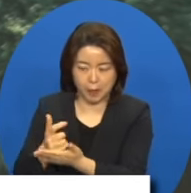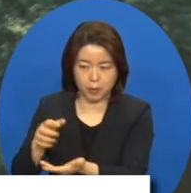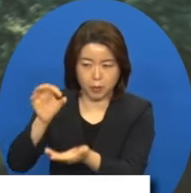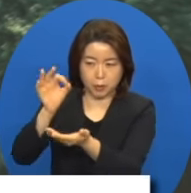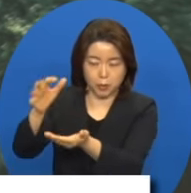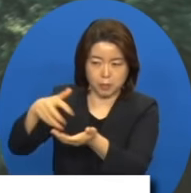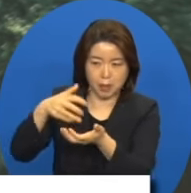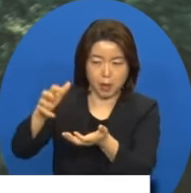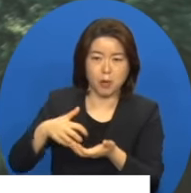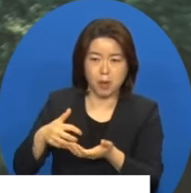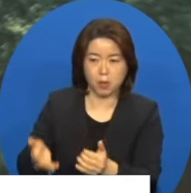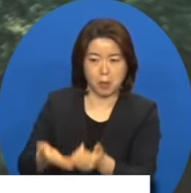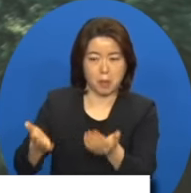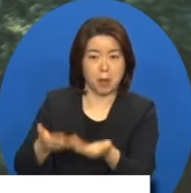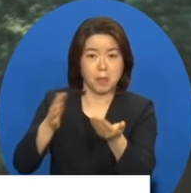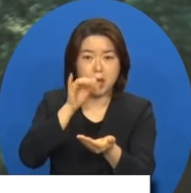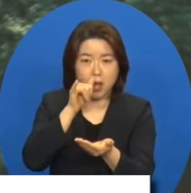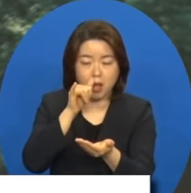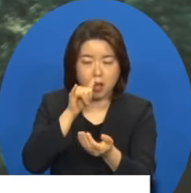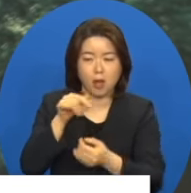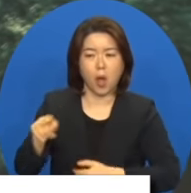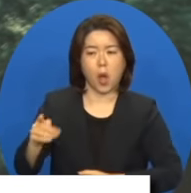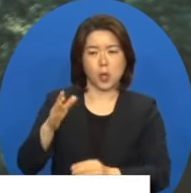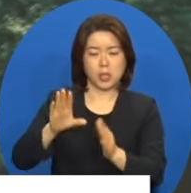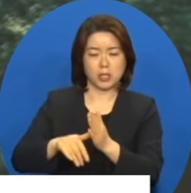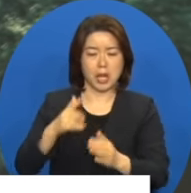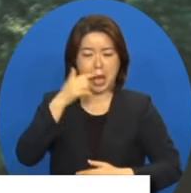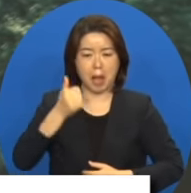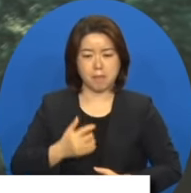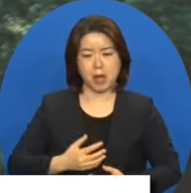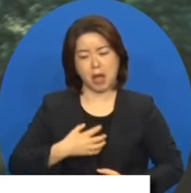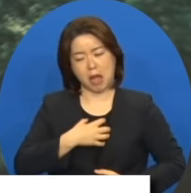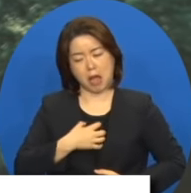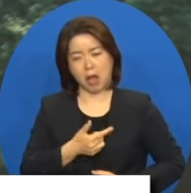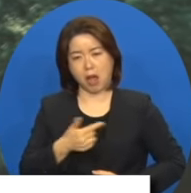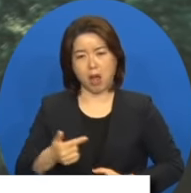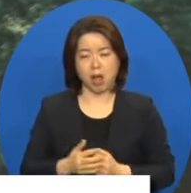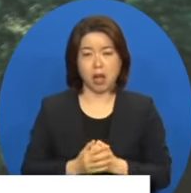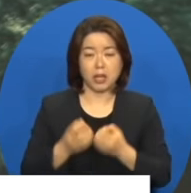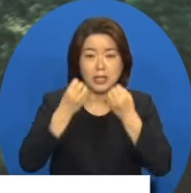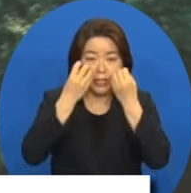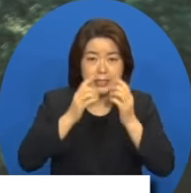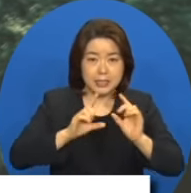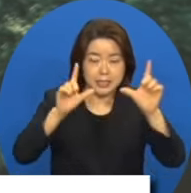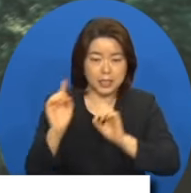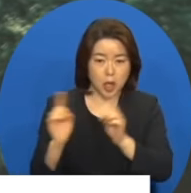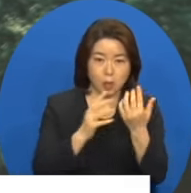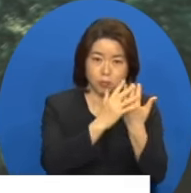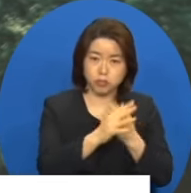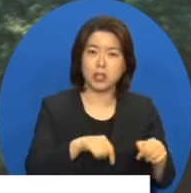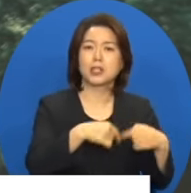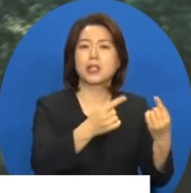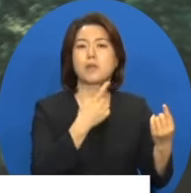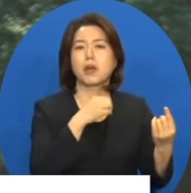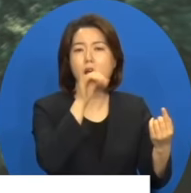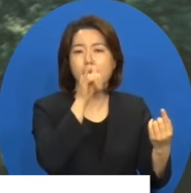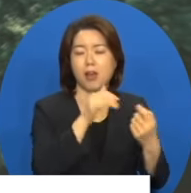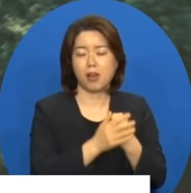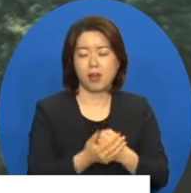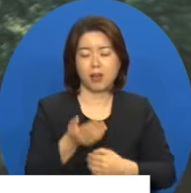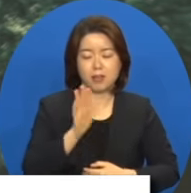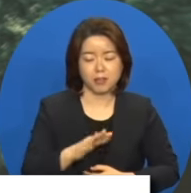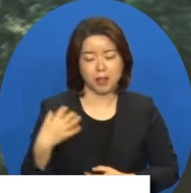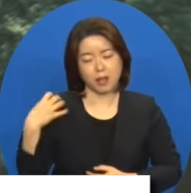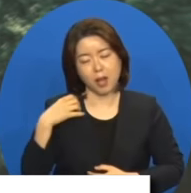그런 아빠에 대한 염려가 더해가던 중 신년 부흥회에 참석하게 되었습니다. 그리고 감당하지 못할